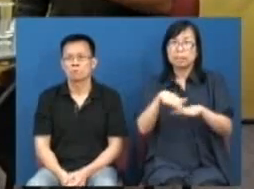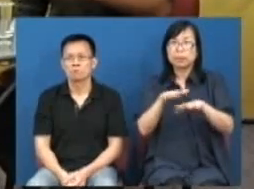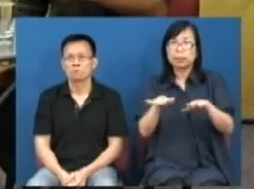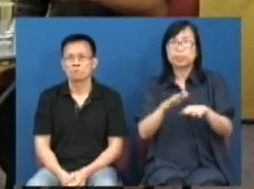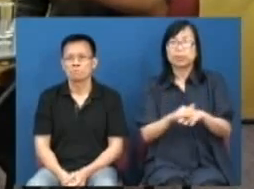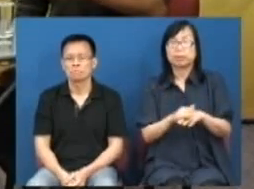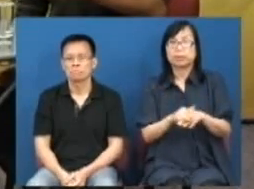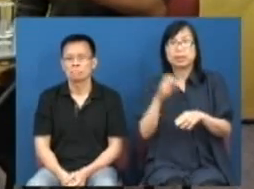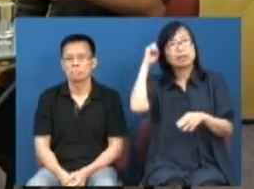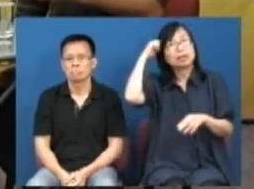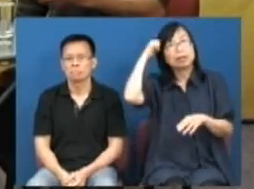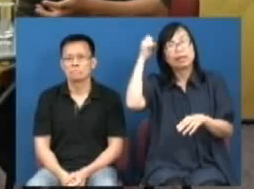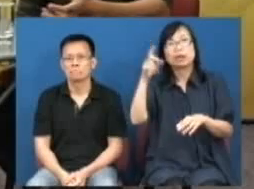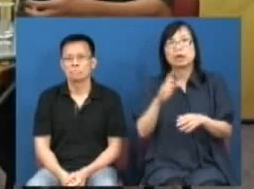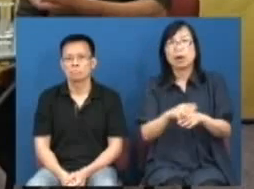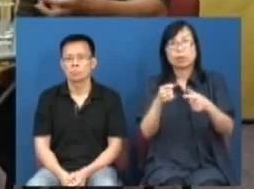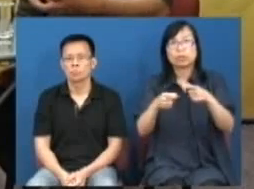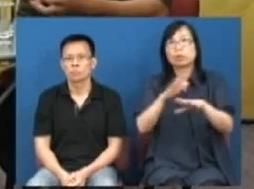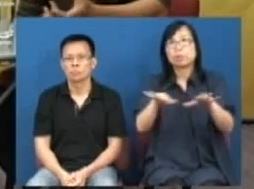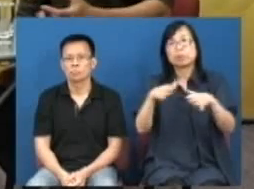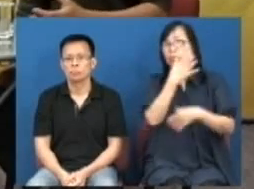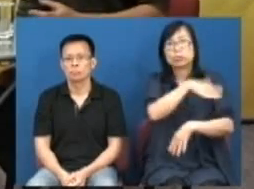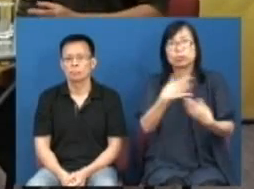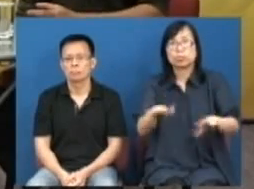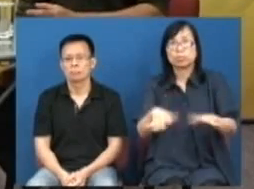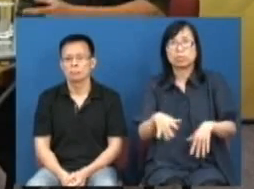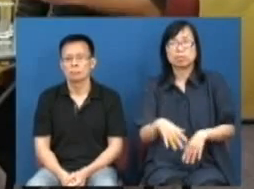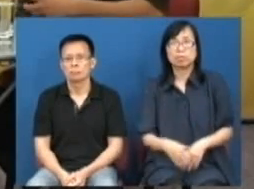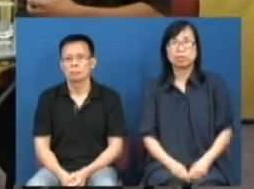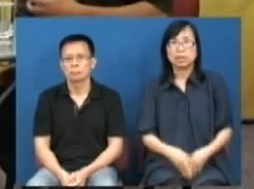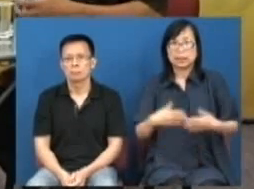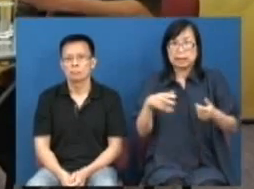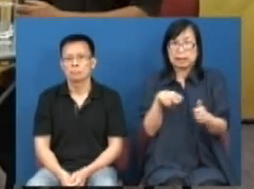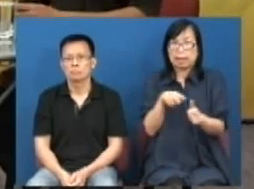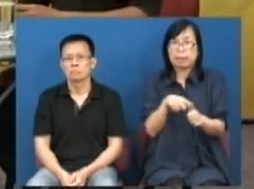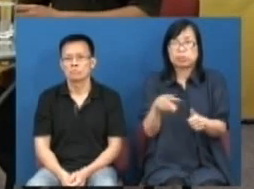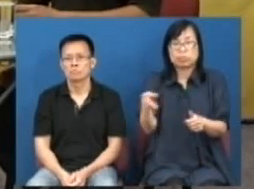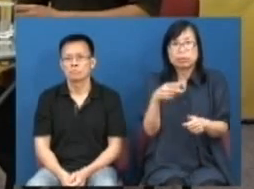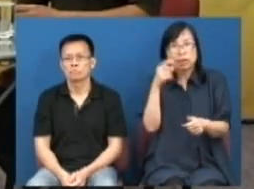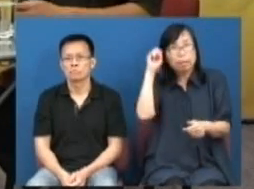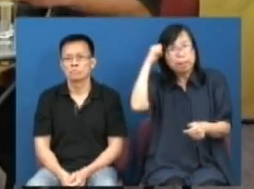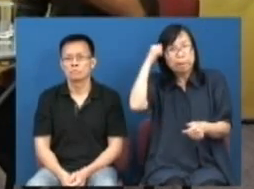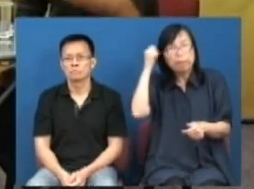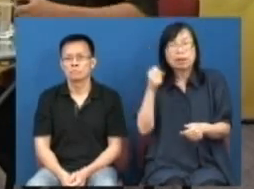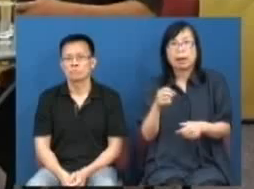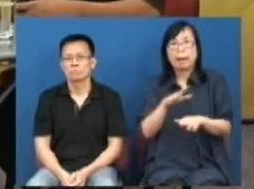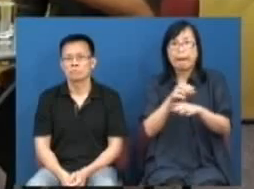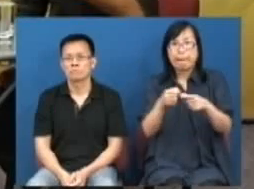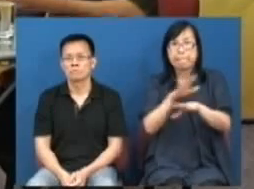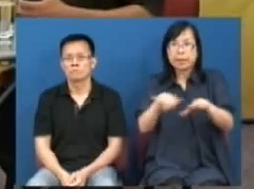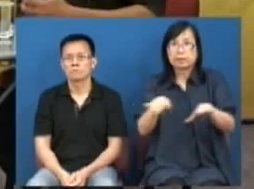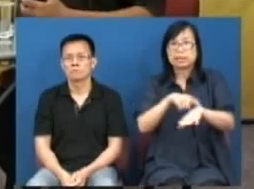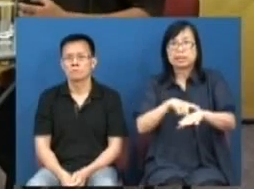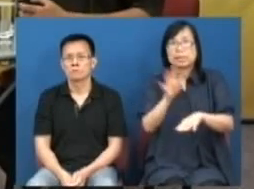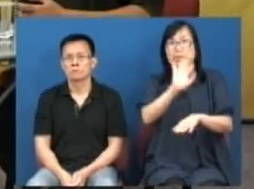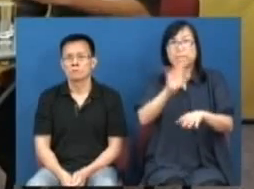哦平等時間，我好咪公平咯，咁咪算咯，有個遊戲規則。而家逼到我哋再諗多一層，平等時間本身都唔